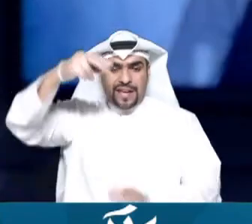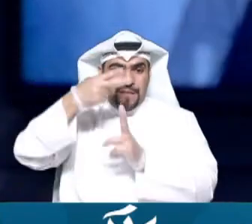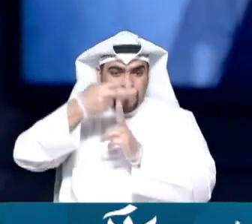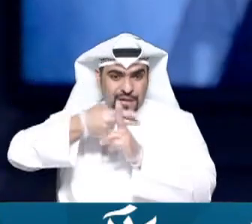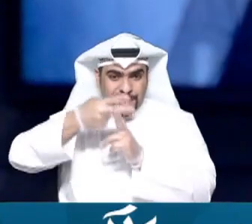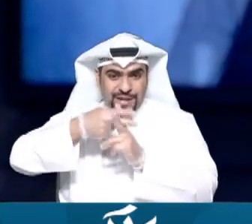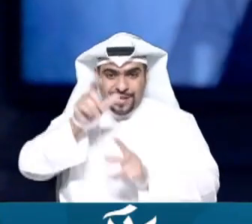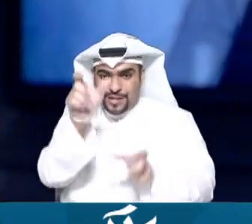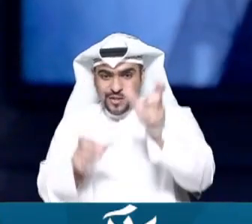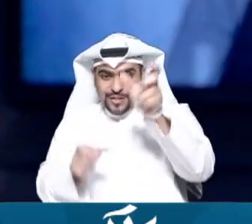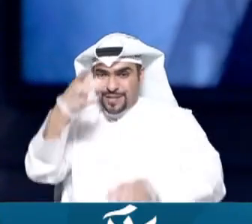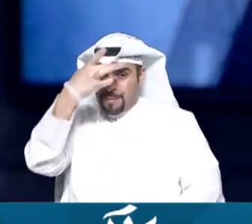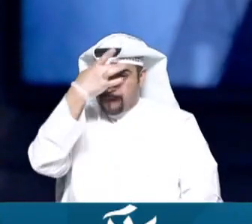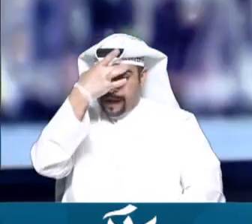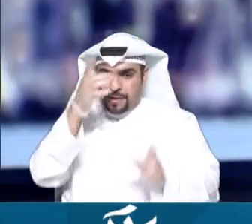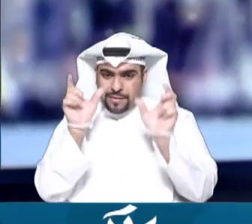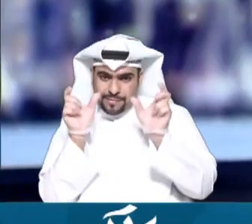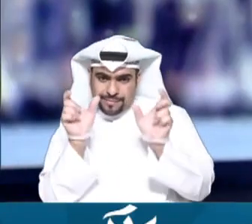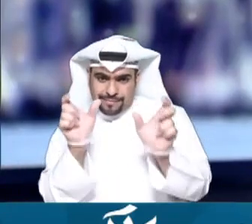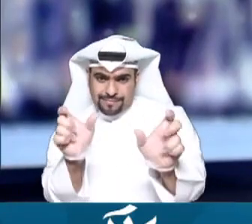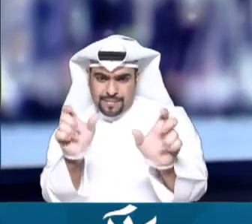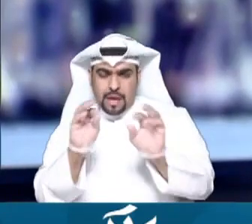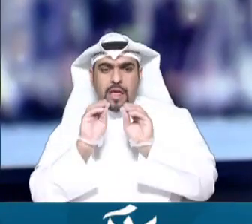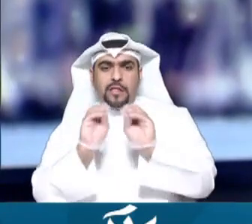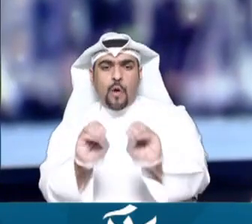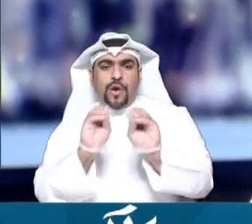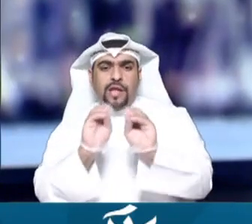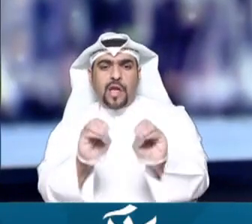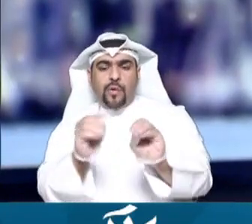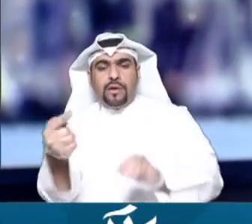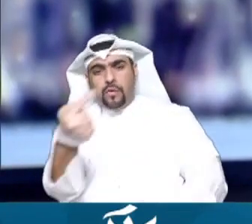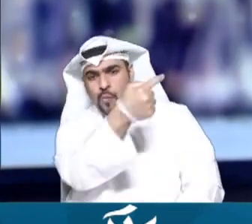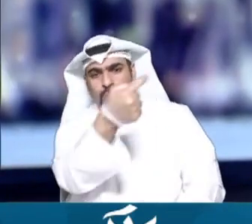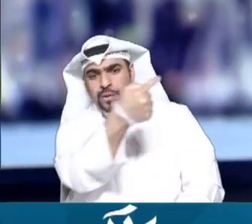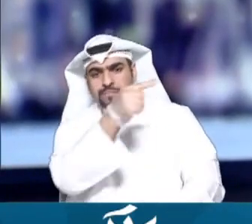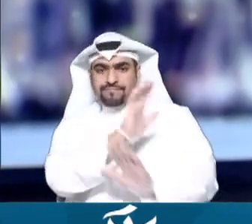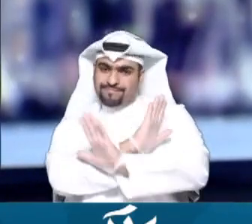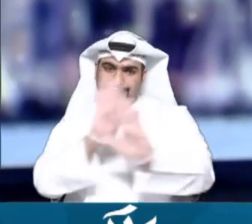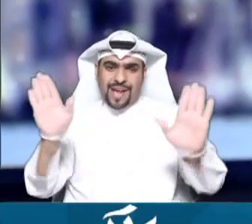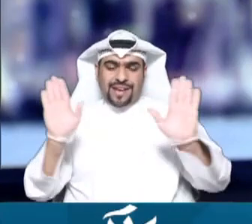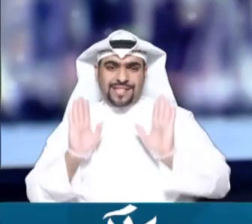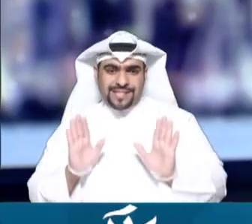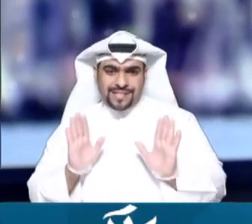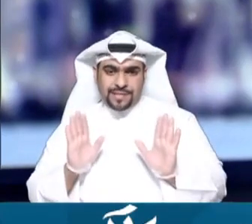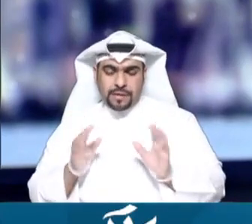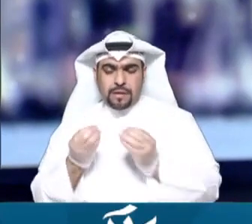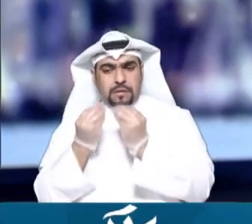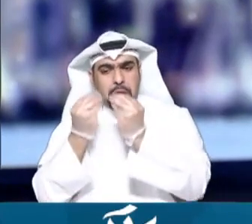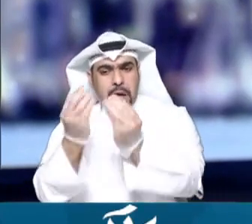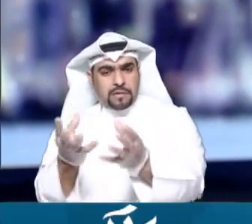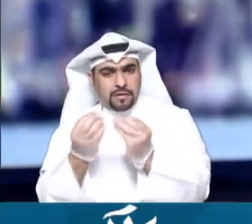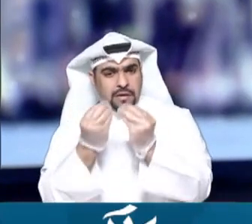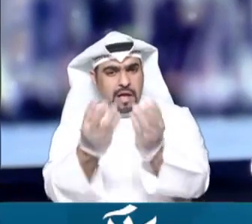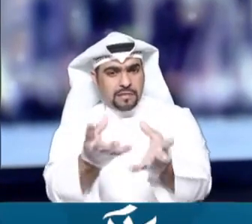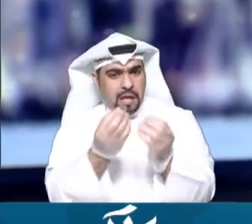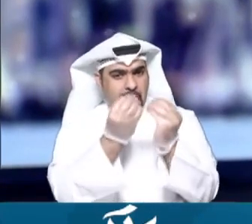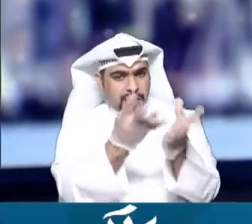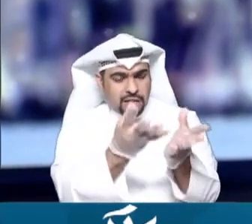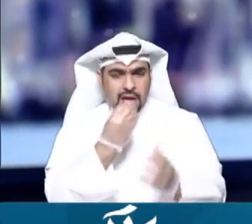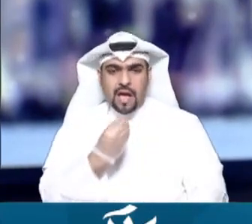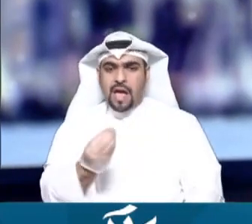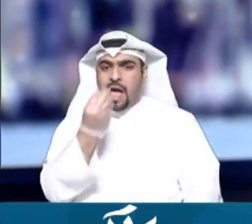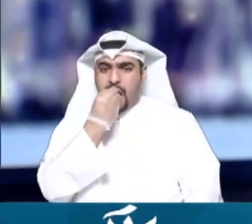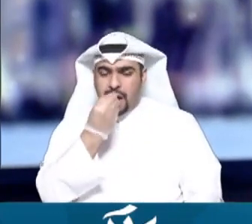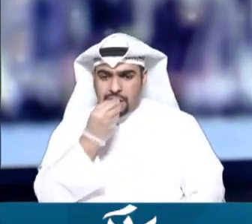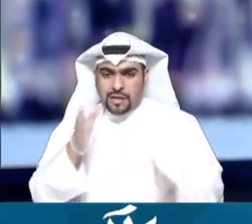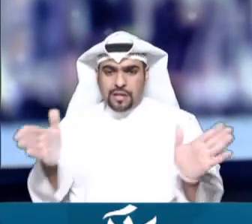طبعا الكوت في تقديم المساعدات من مياه ومشروبات عن طريق البعد عن البوابه عن